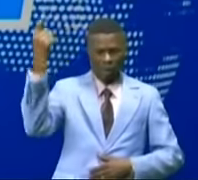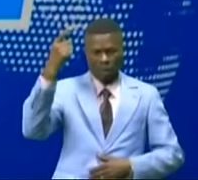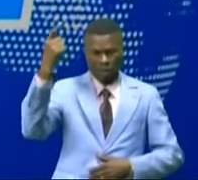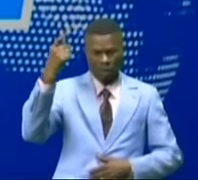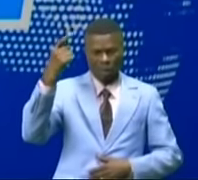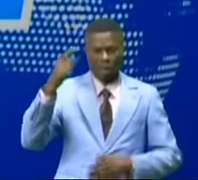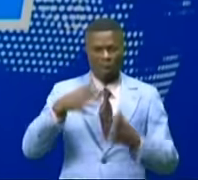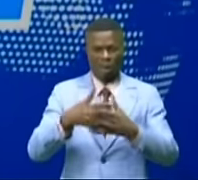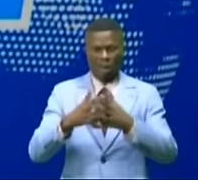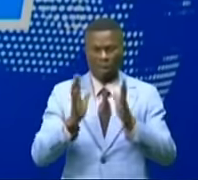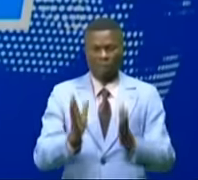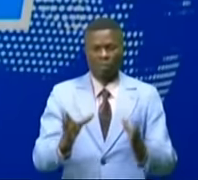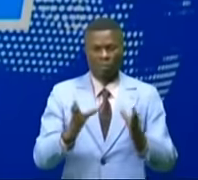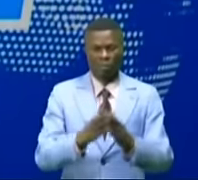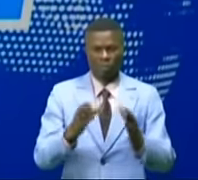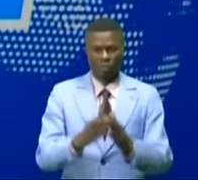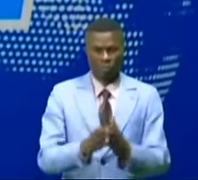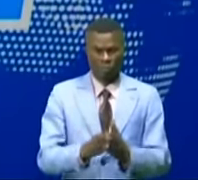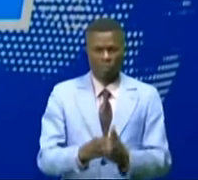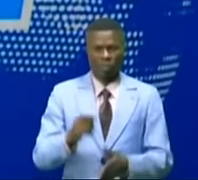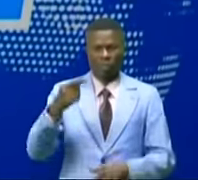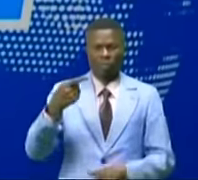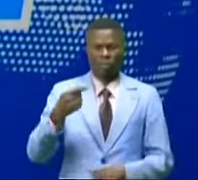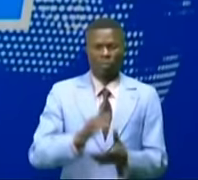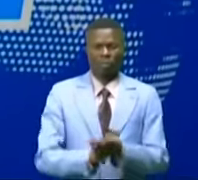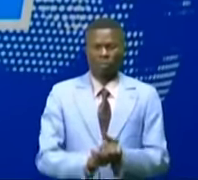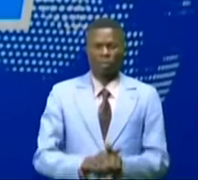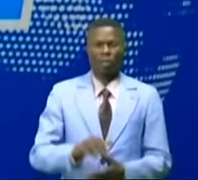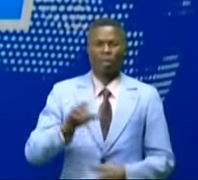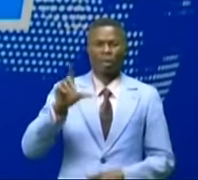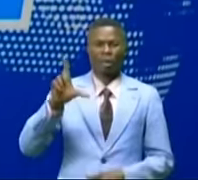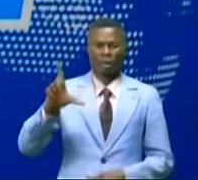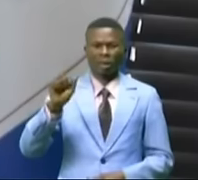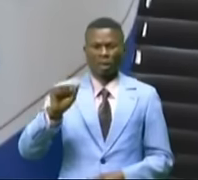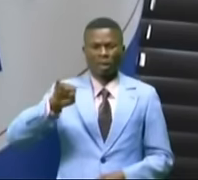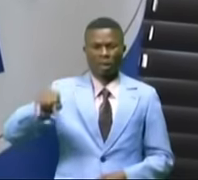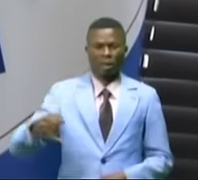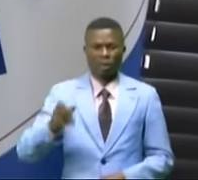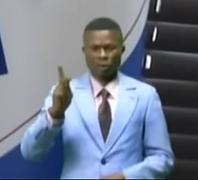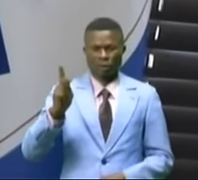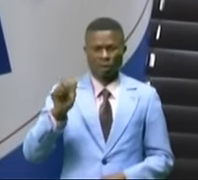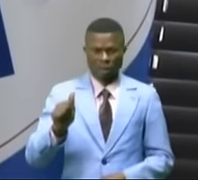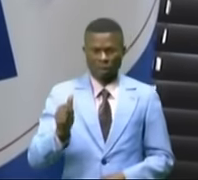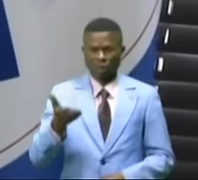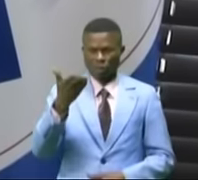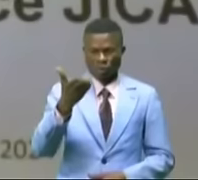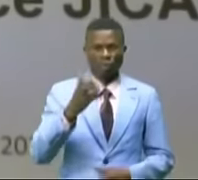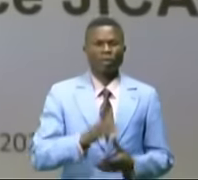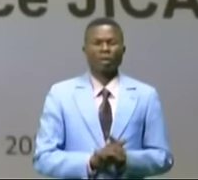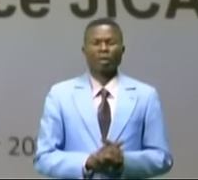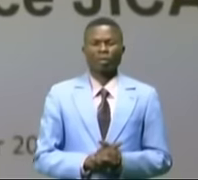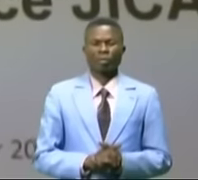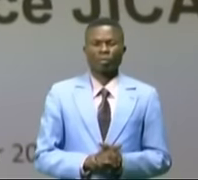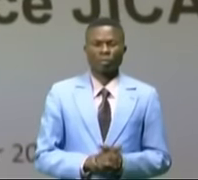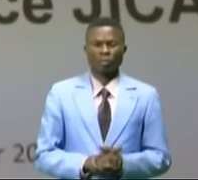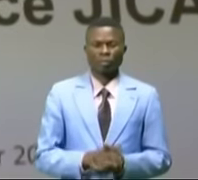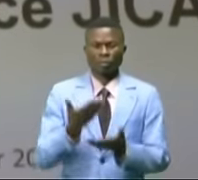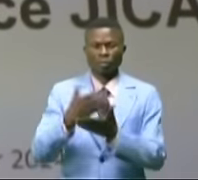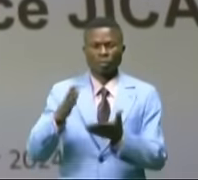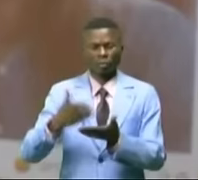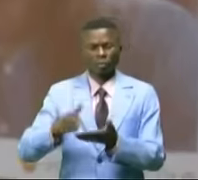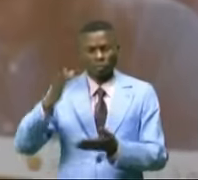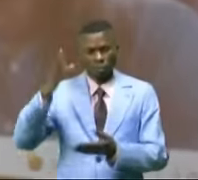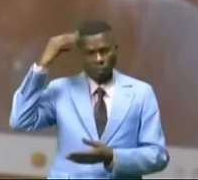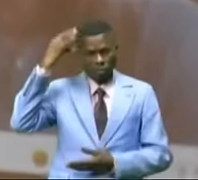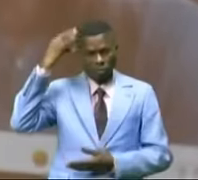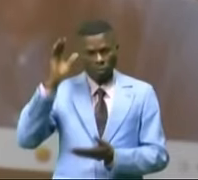en partenariat avec l'AGIGA. L'AGIGA, regardez. Au cœur de ces partages des